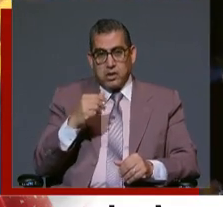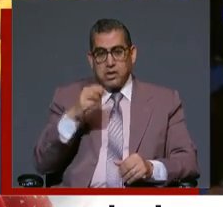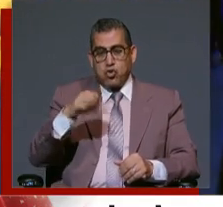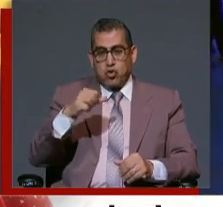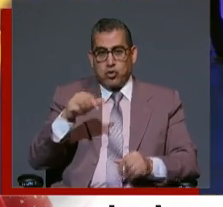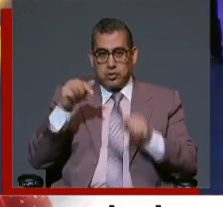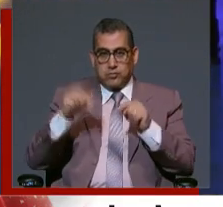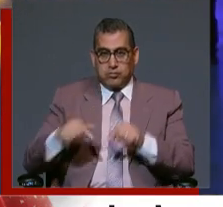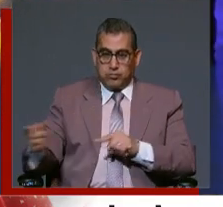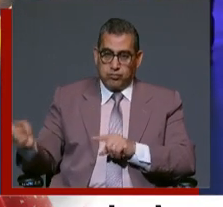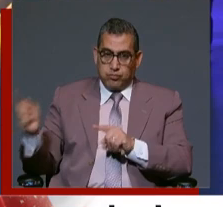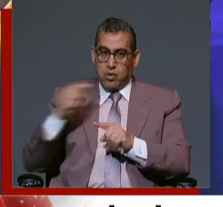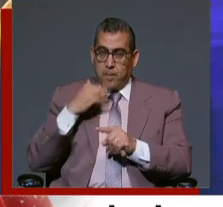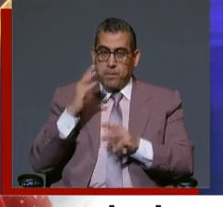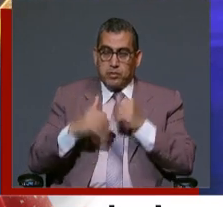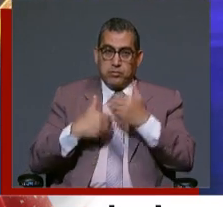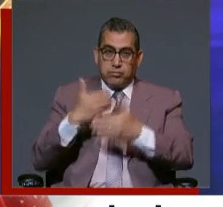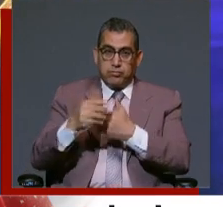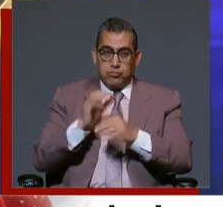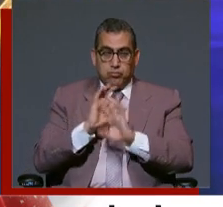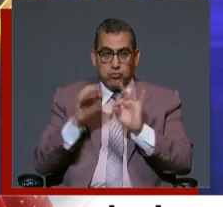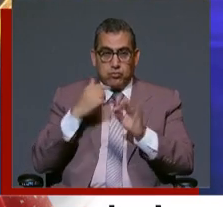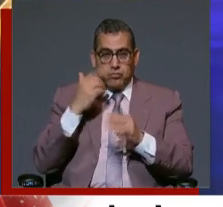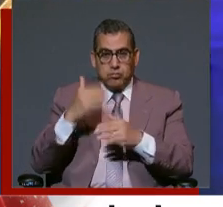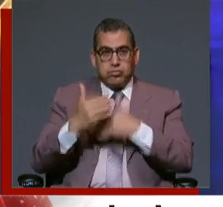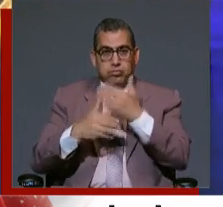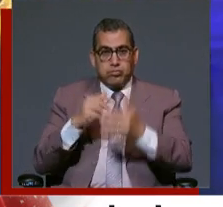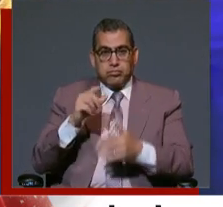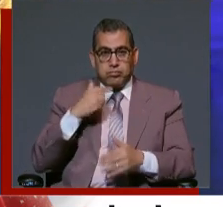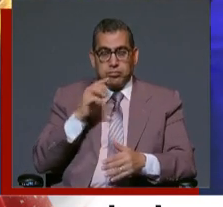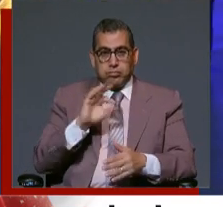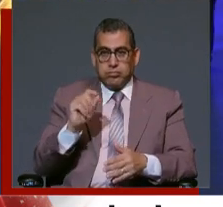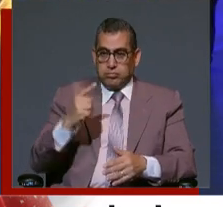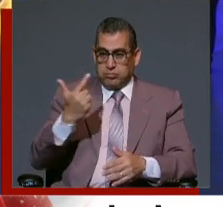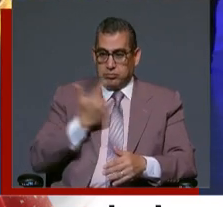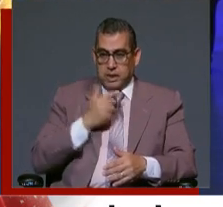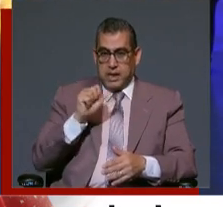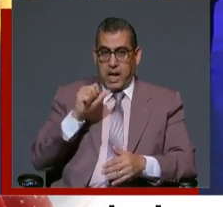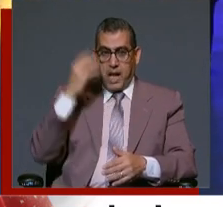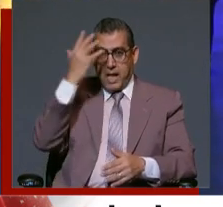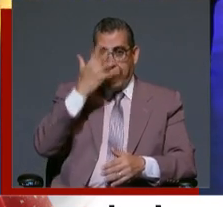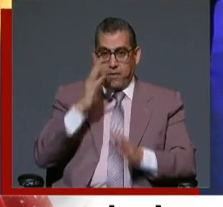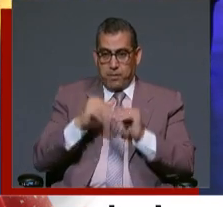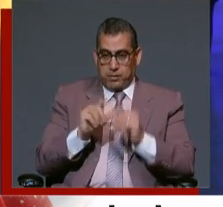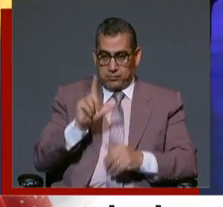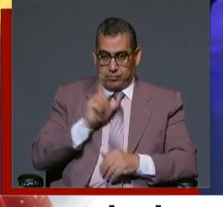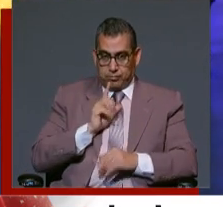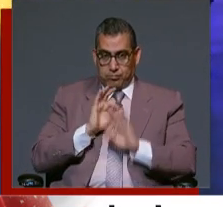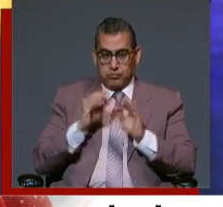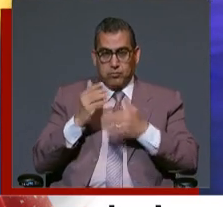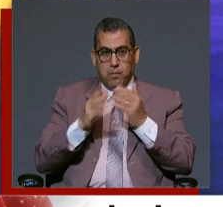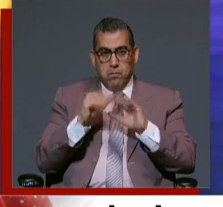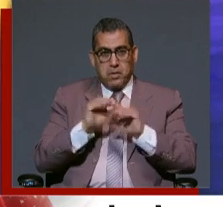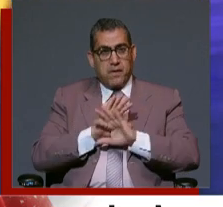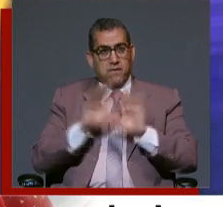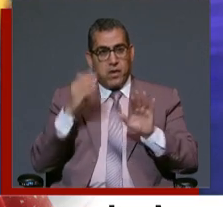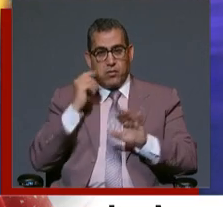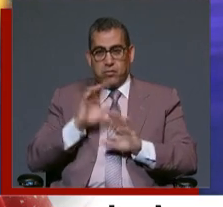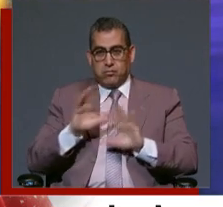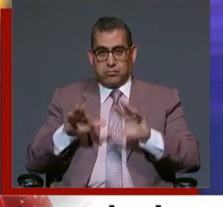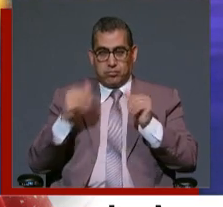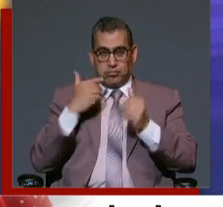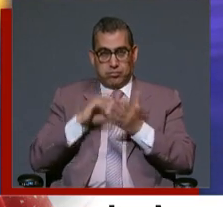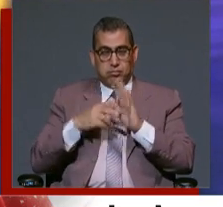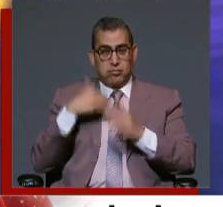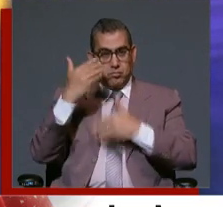2019، لكن بعد رئاستها للاتحاد الأفريقي لم تكتفي مصر بما أحدثته